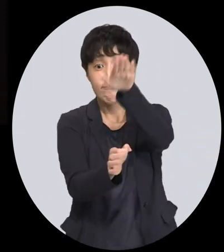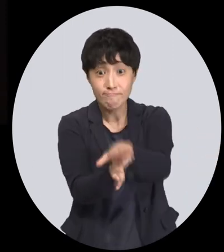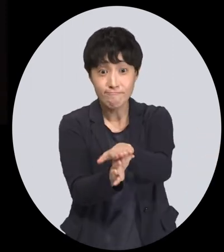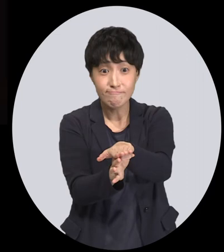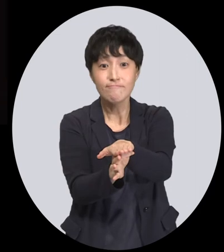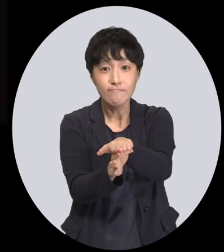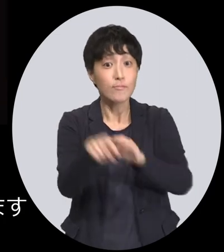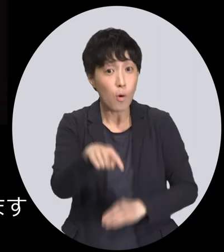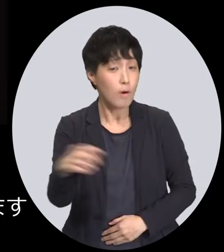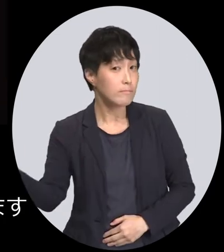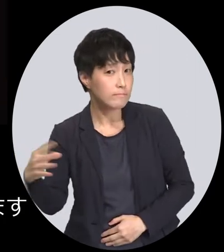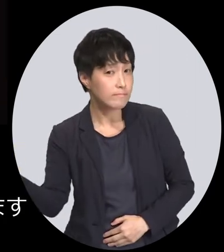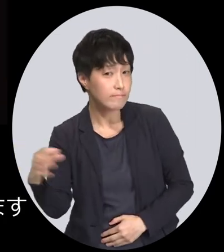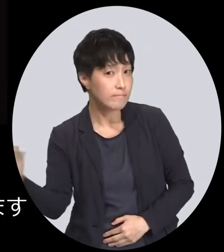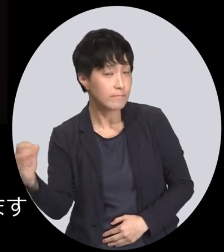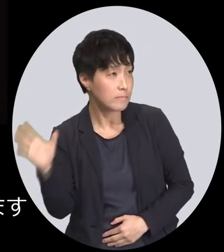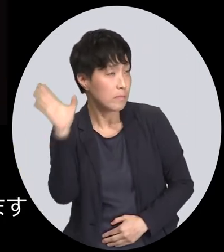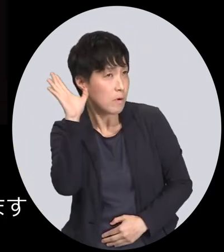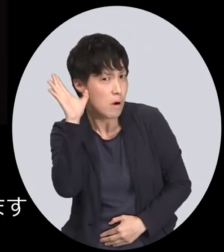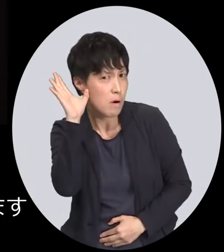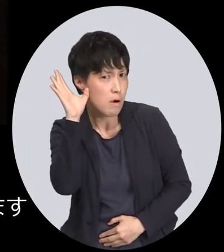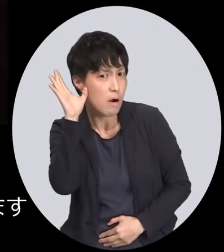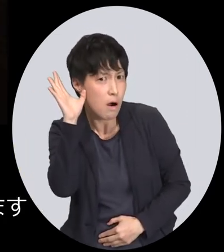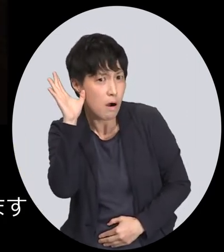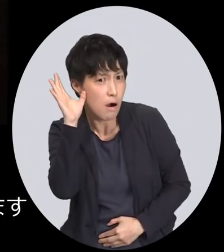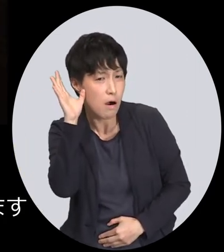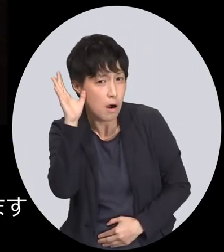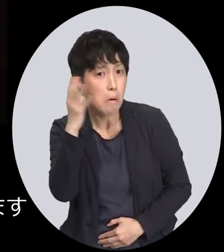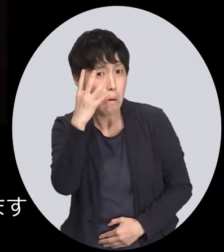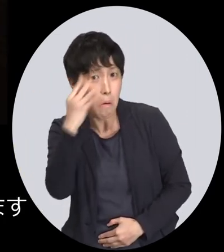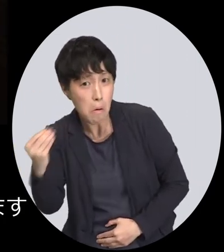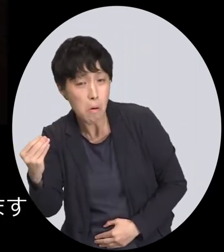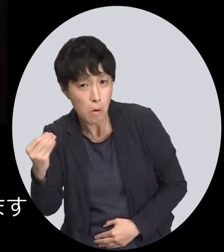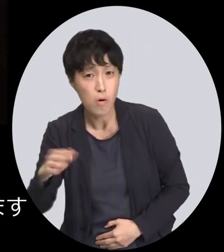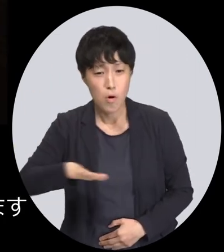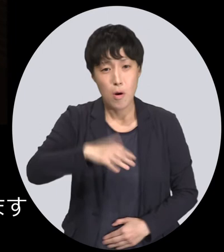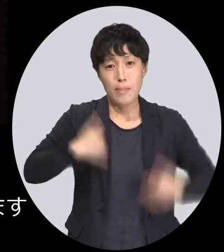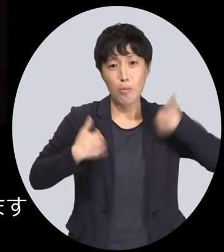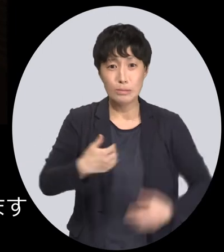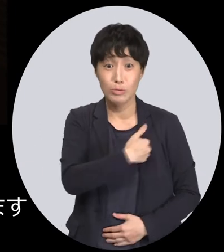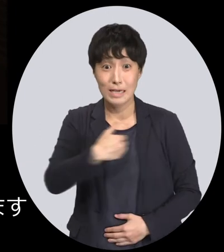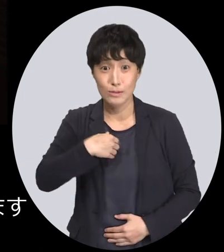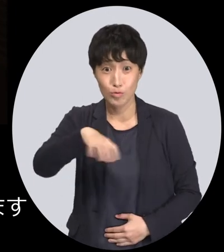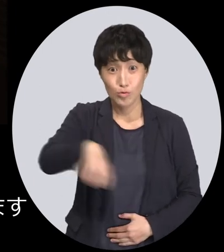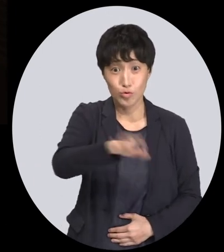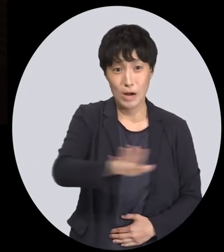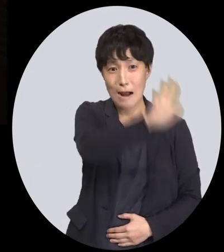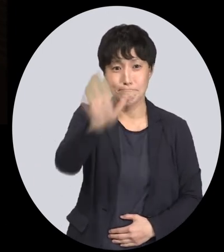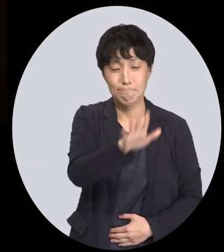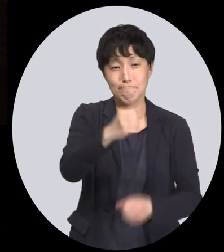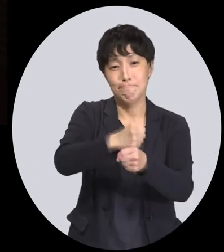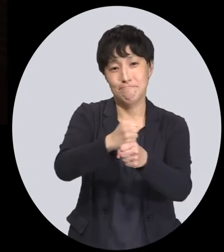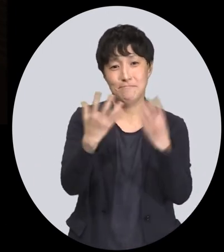やっていそれらをを使ったサウンドインスタレーションですねそれがここにあります